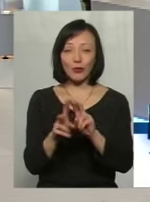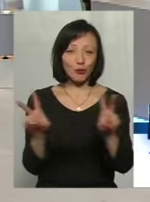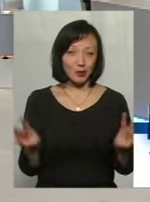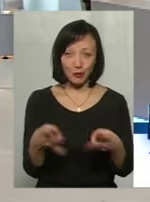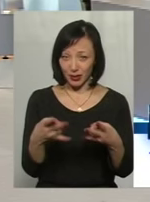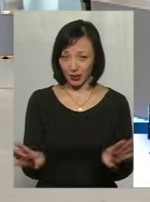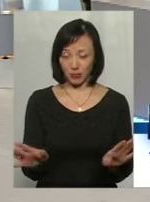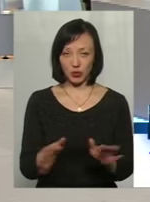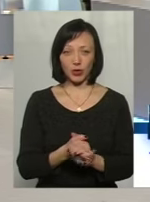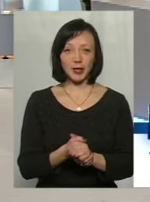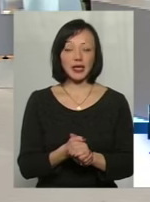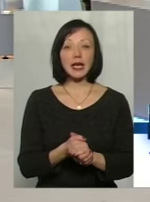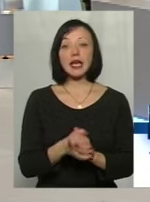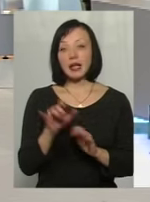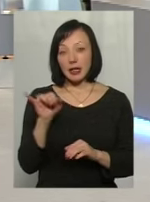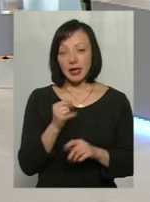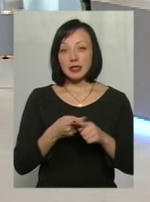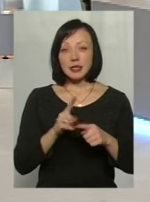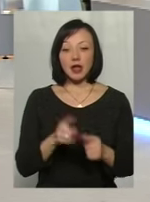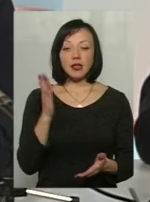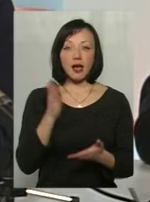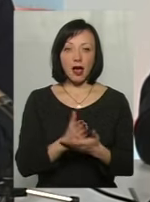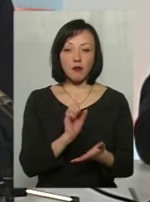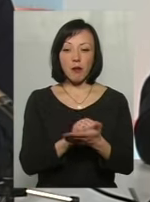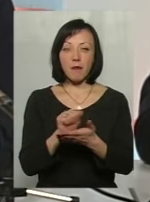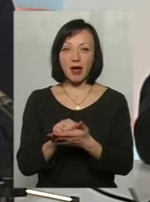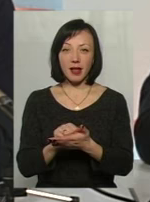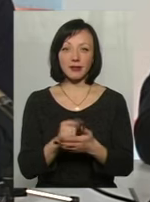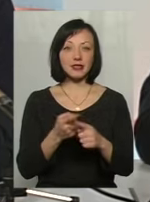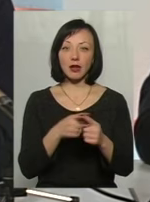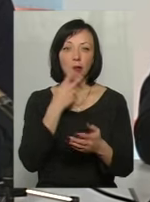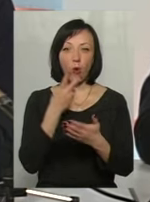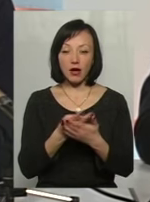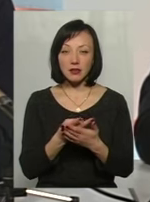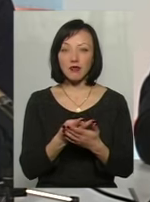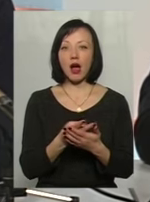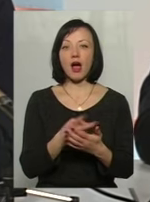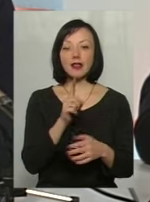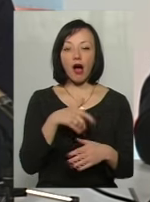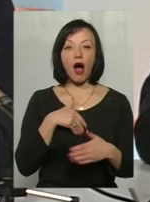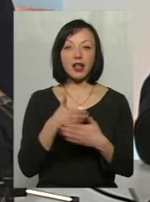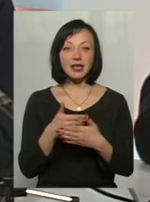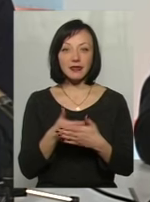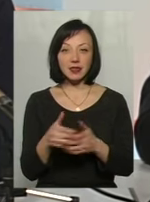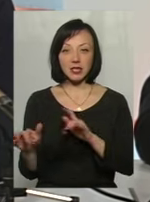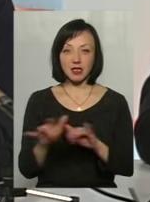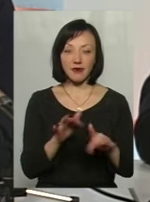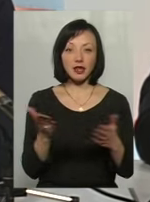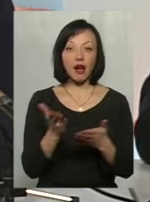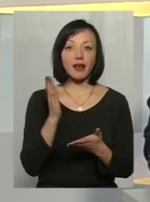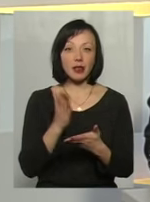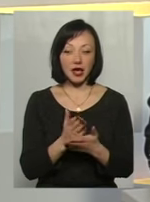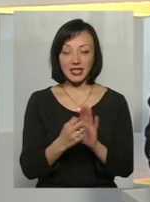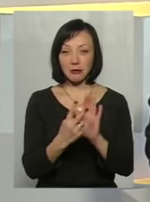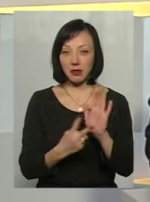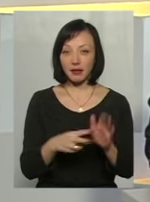абсолютно. Ось. І тому, кажу, оця наявність паперів, це не є показник. Показником є та активність і та дієвість, яка є. І от